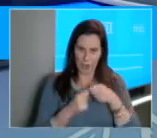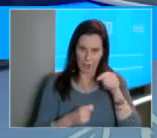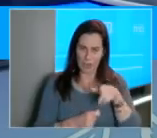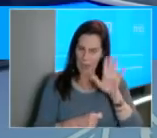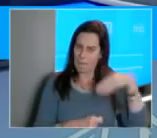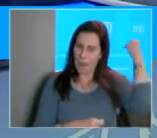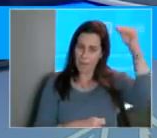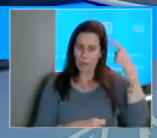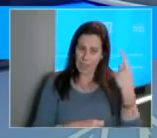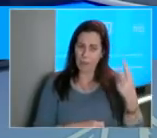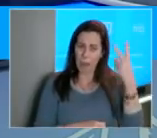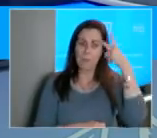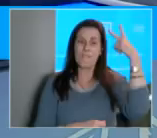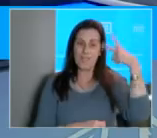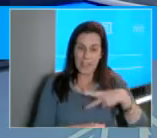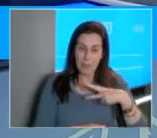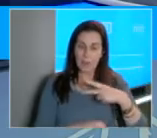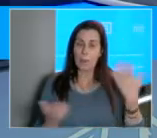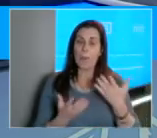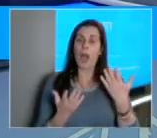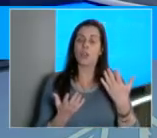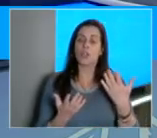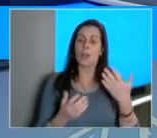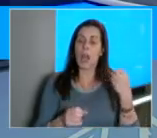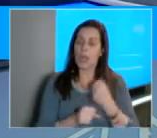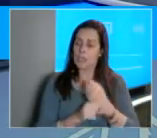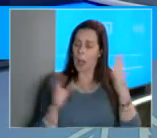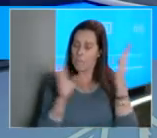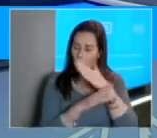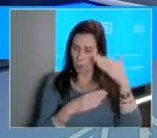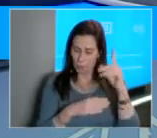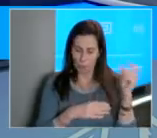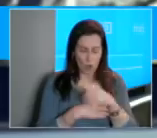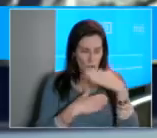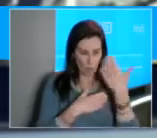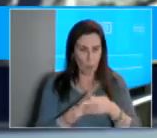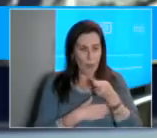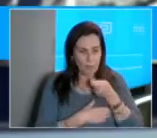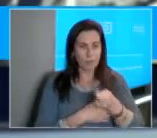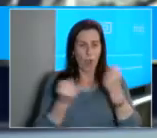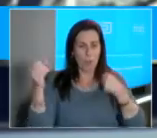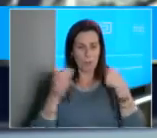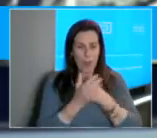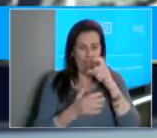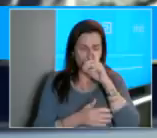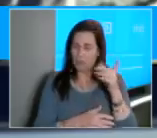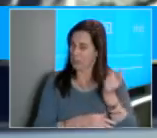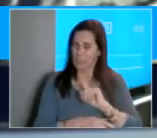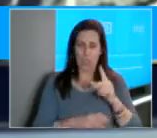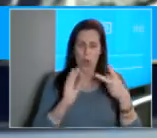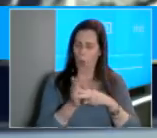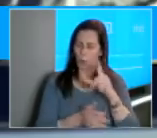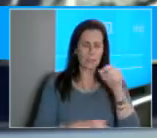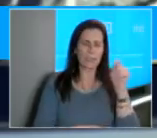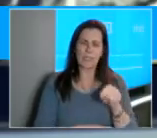גם הפלסטינים מבינים בעצמם שמה שגרם לגל הפיגועים האחרון בשבוע האחרון, זו לא עסקת